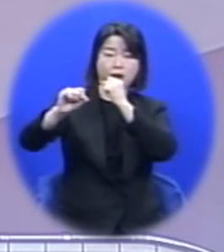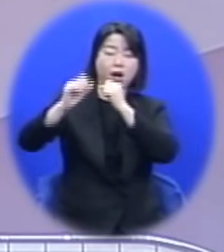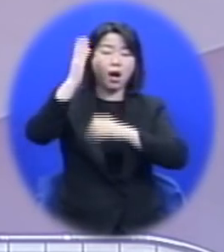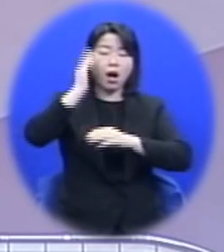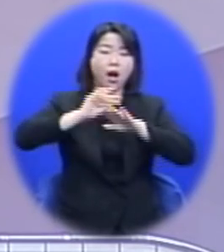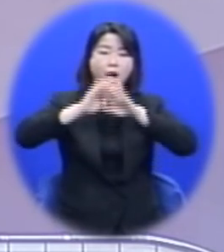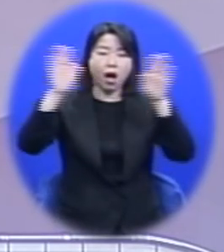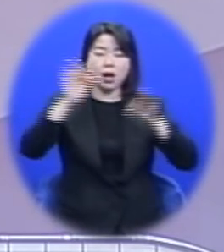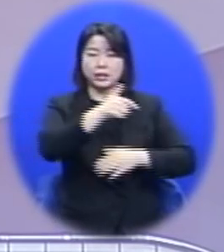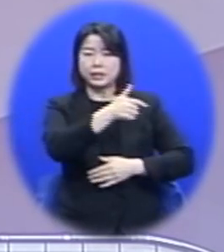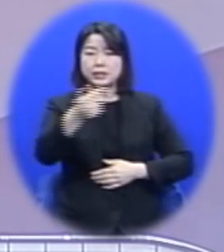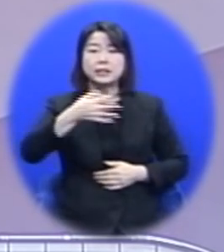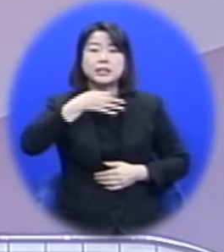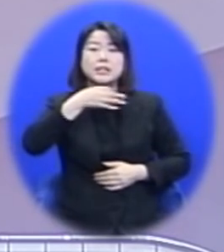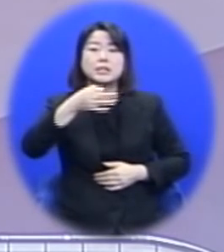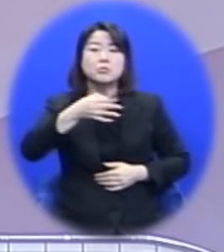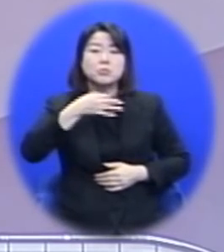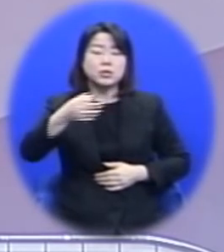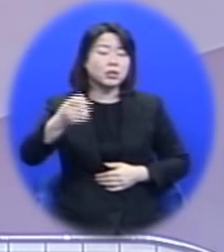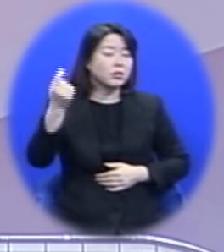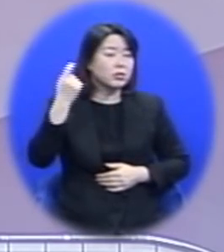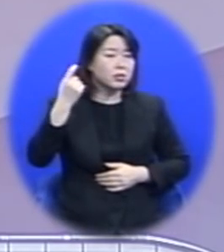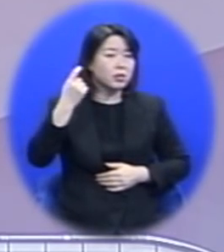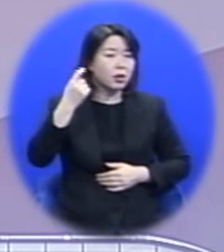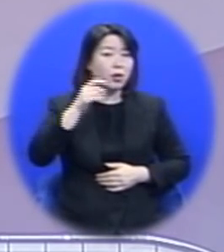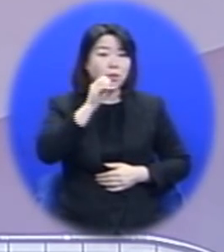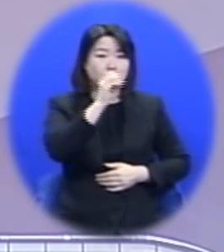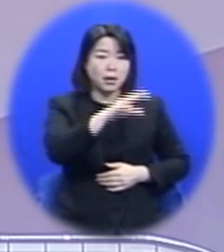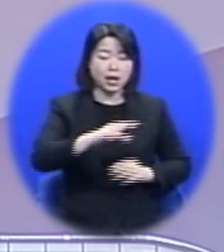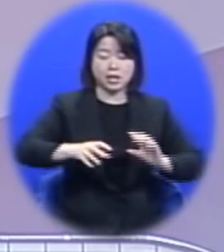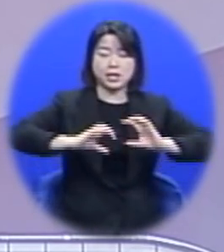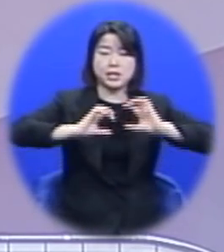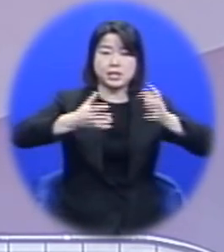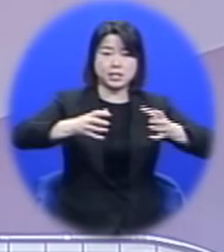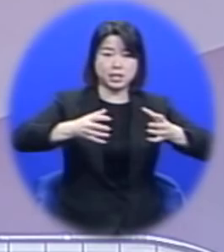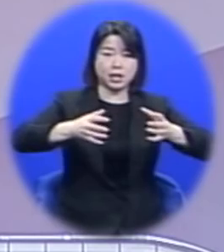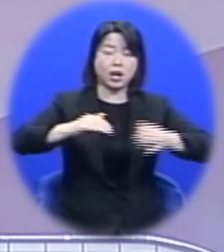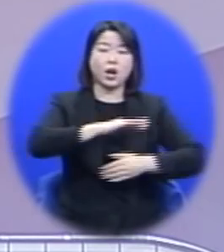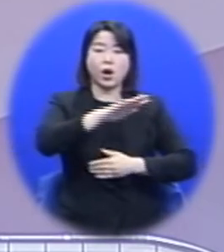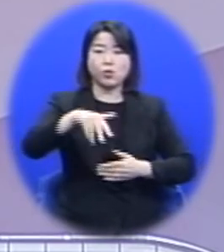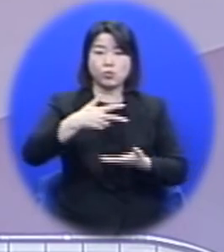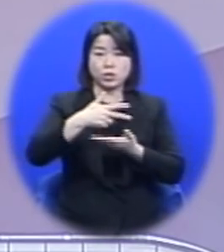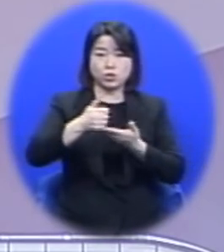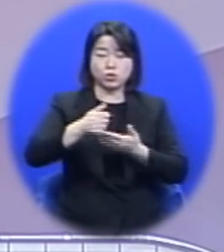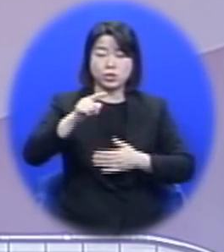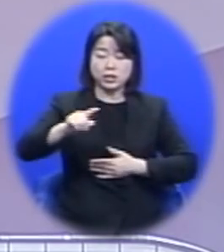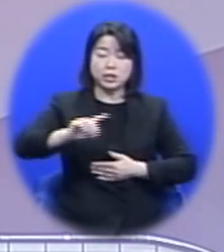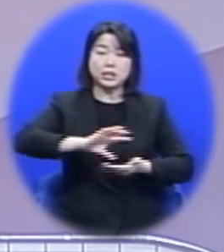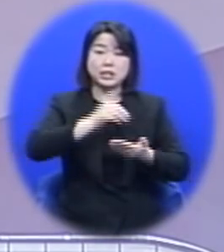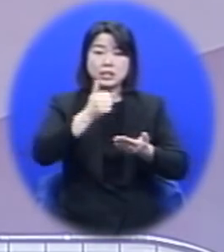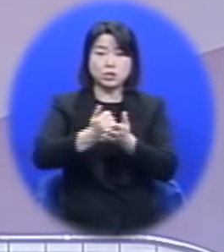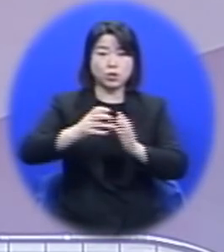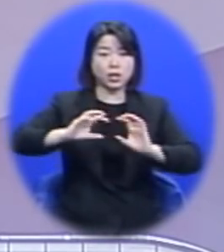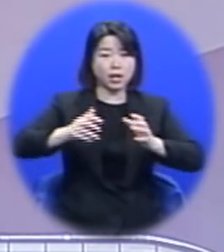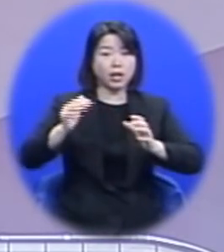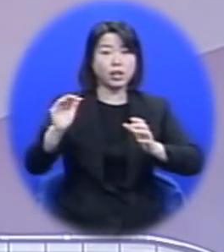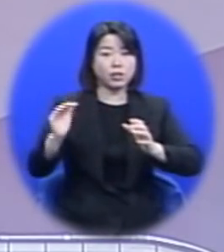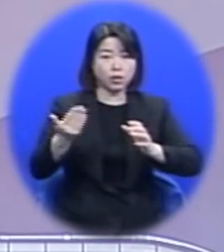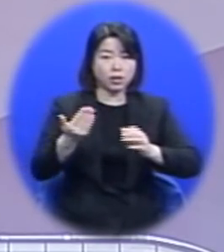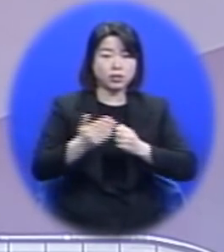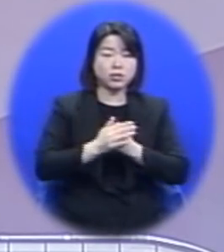큰 음성들이 나서 이르되 세상 나라가 우리 주와 그의 그리스도의 나라가 되어